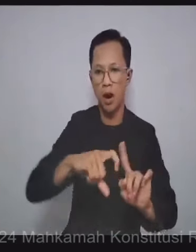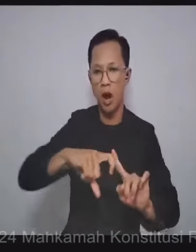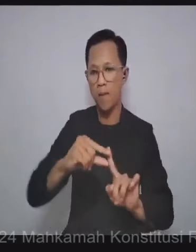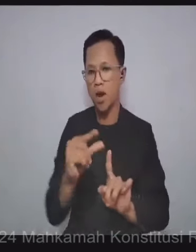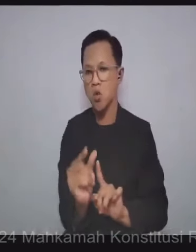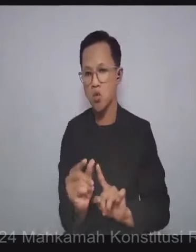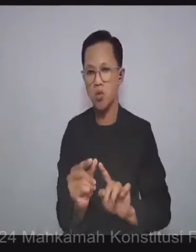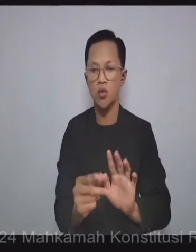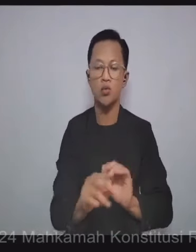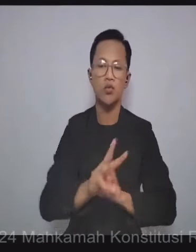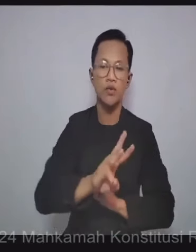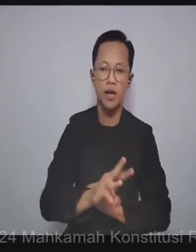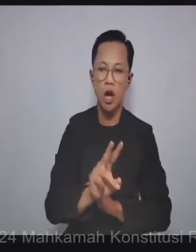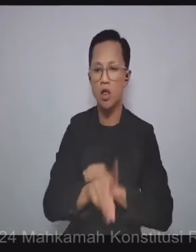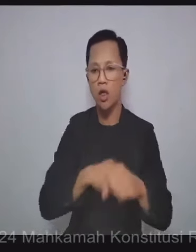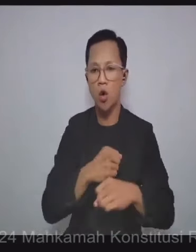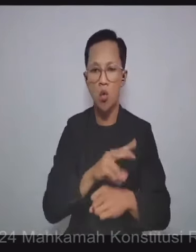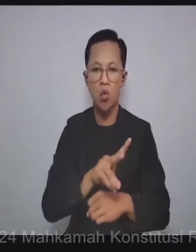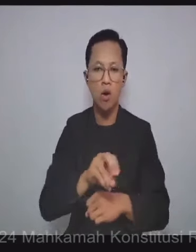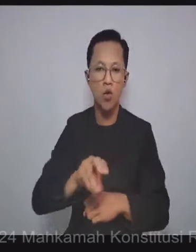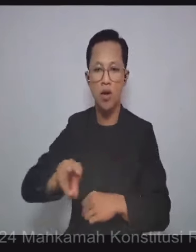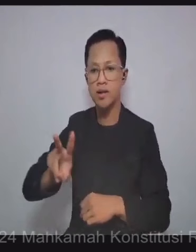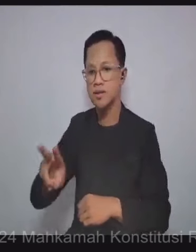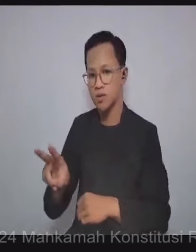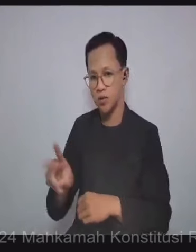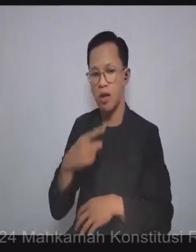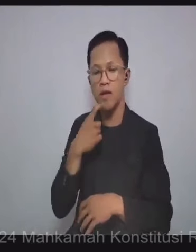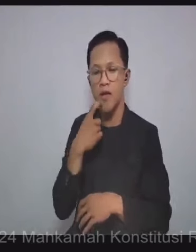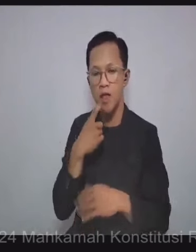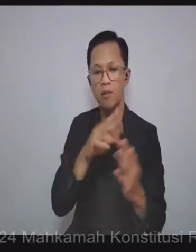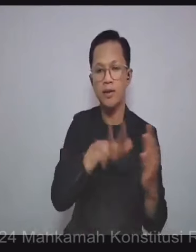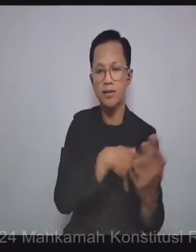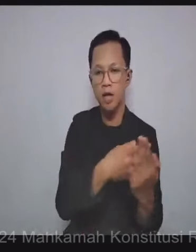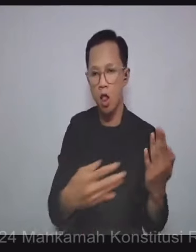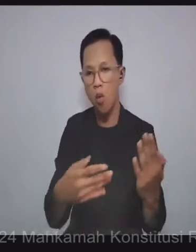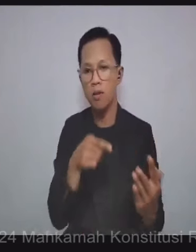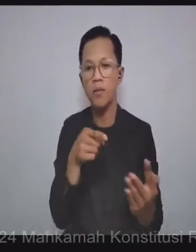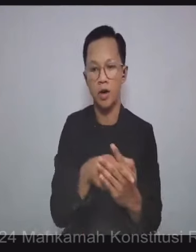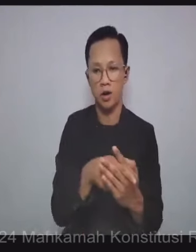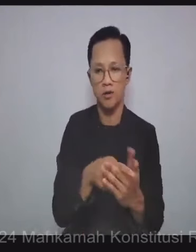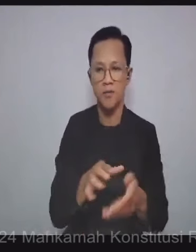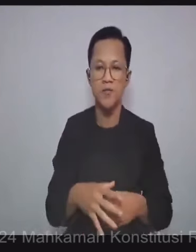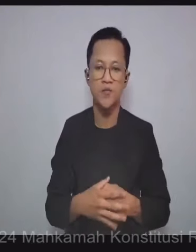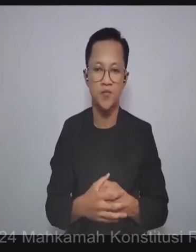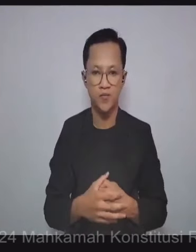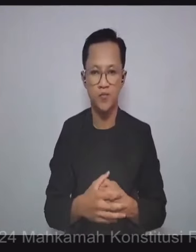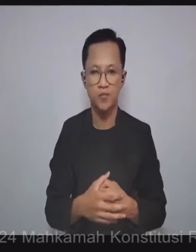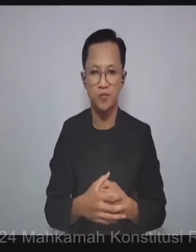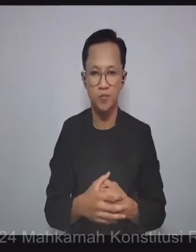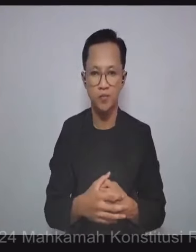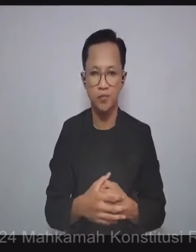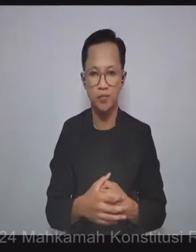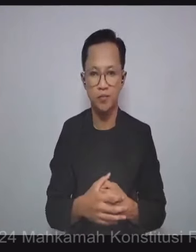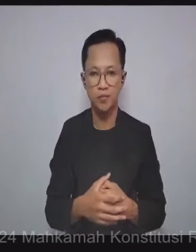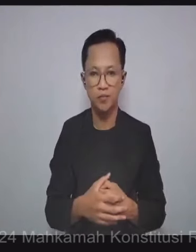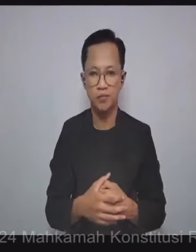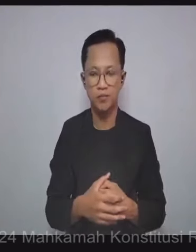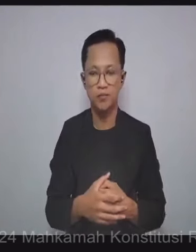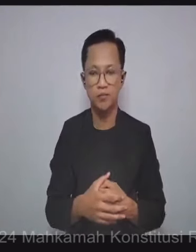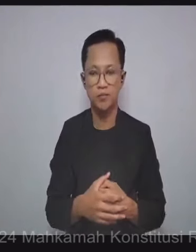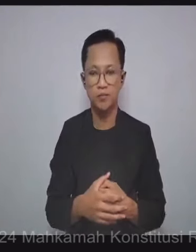Tahun 2022 tentang tahapan dan jadwal penyelenggaraan pemilihan umum bergesernya Salah satu tahapan dan jadwal